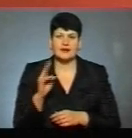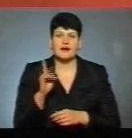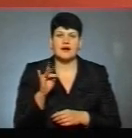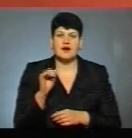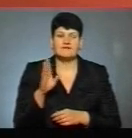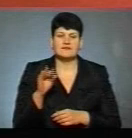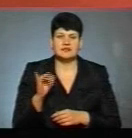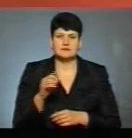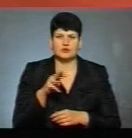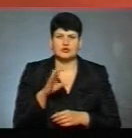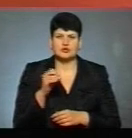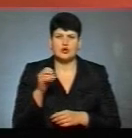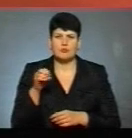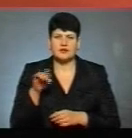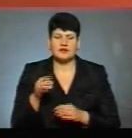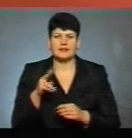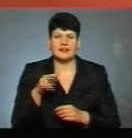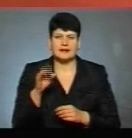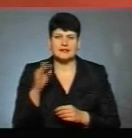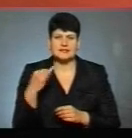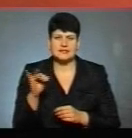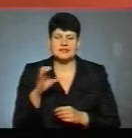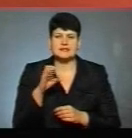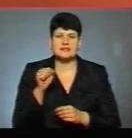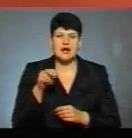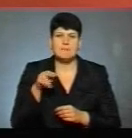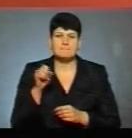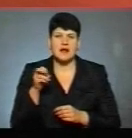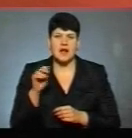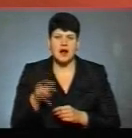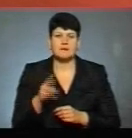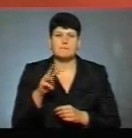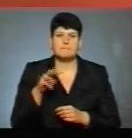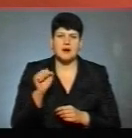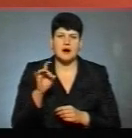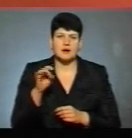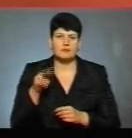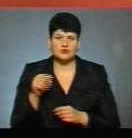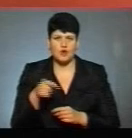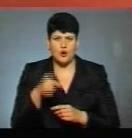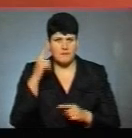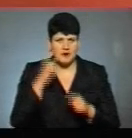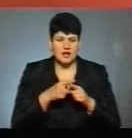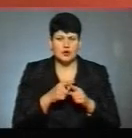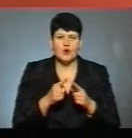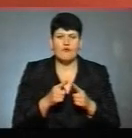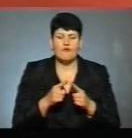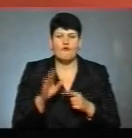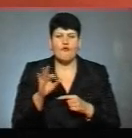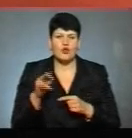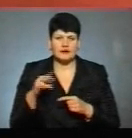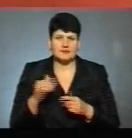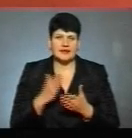Кравець, Микола Слободян, Микола Лисий, Степан Сапеляк, Микола Мармус та його брат Володимир, який є організатором групи і